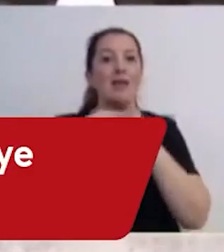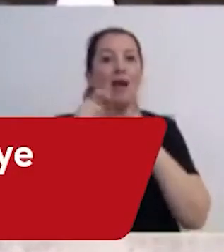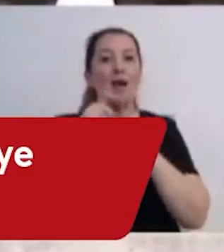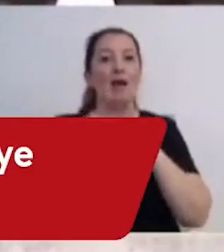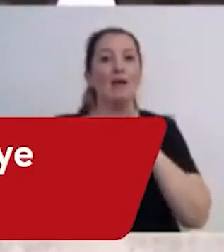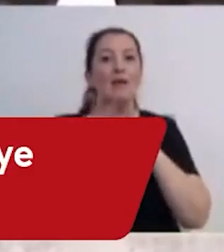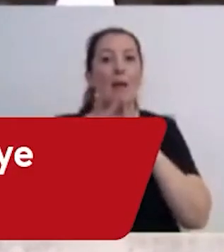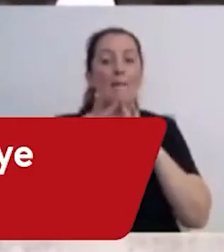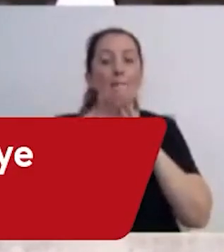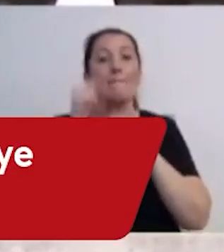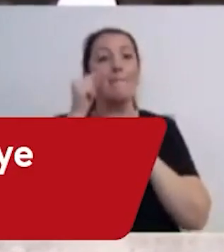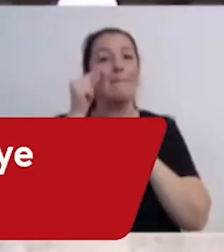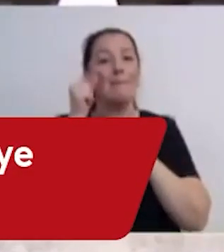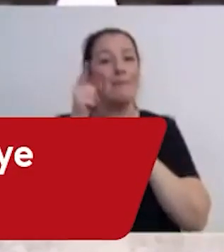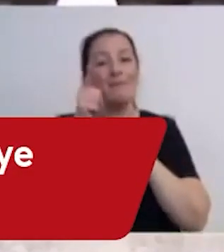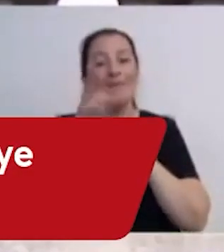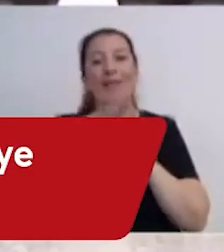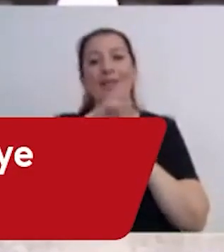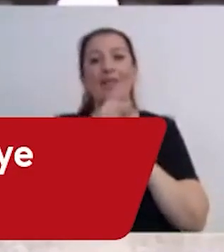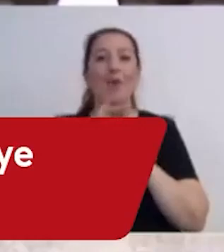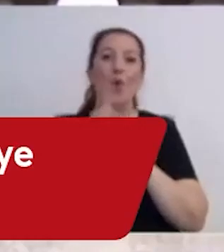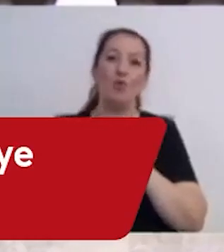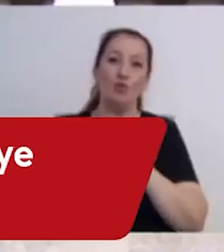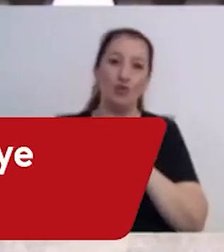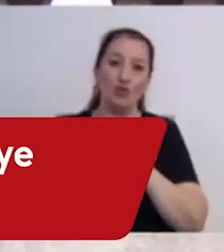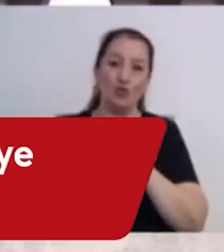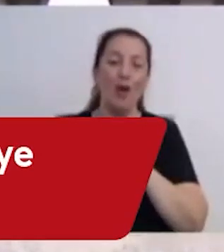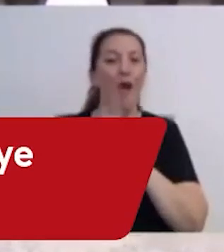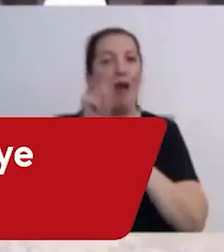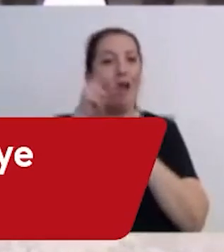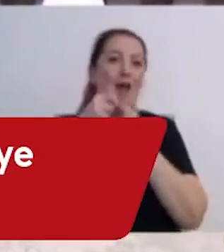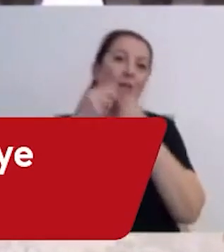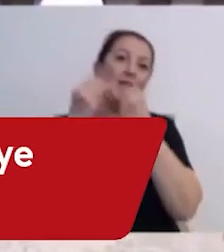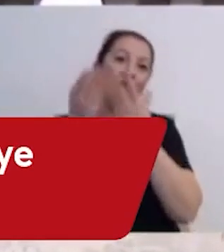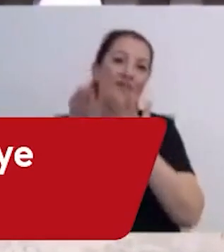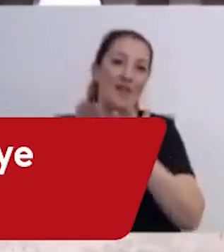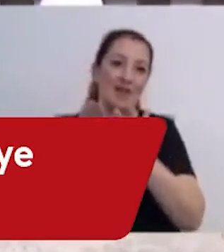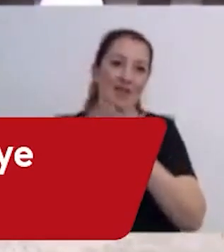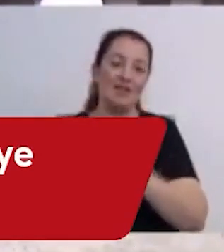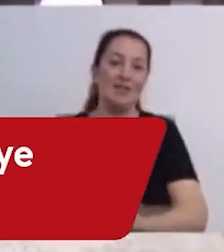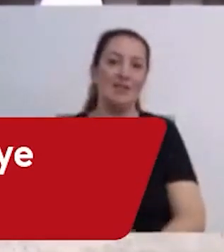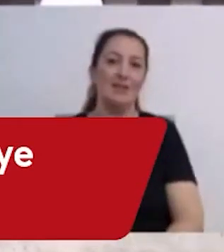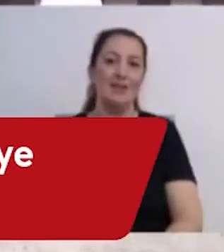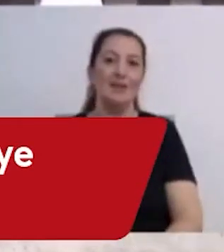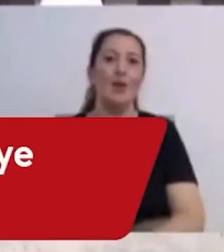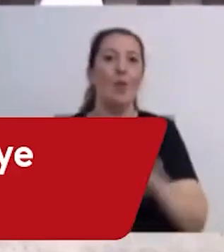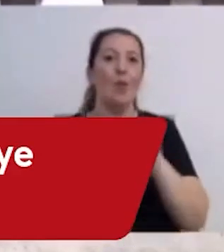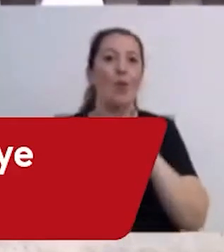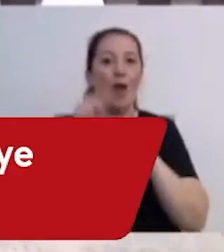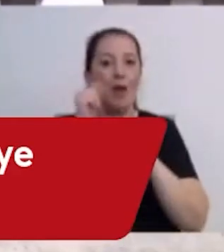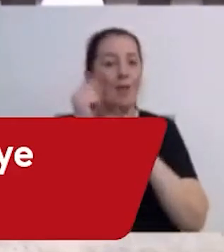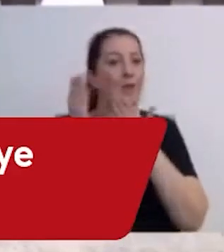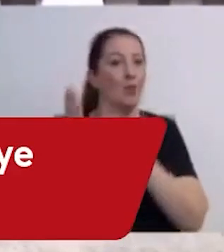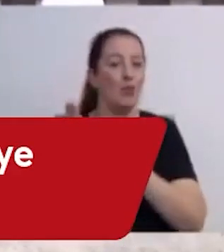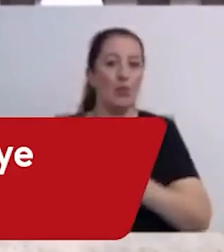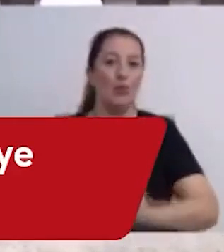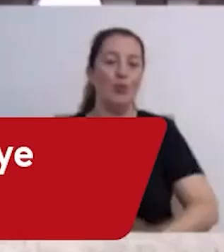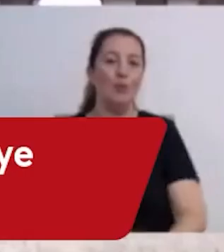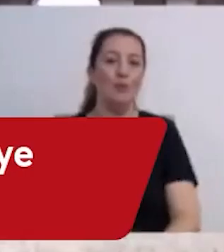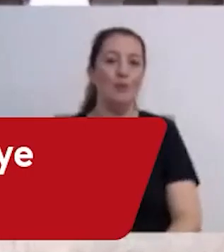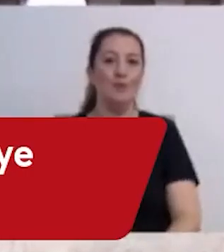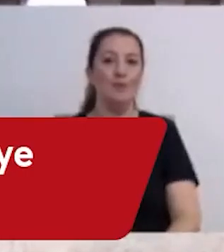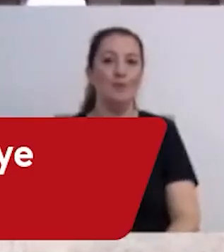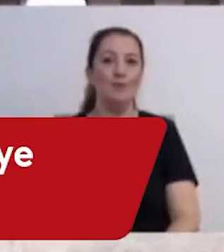de vefat etmiş. Ona da Allah'tan rahmet dileyelim. Mülayim Bey, buyurun.